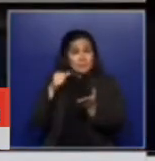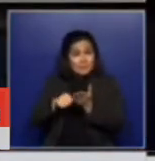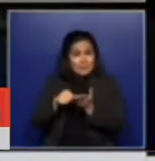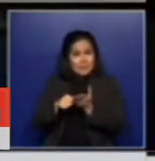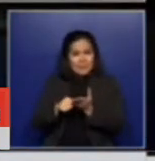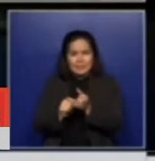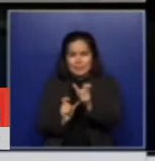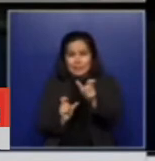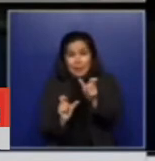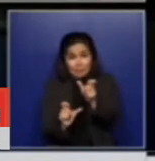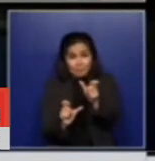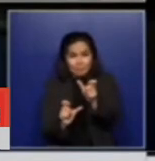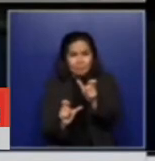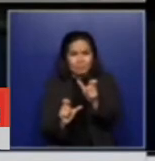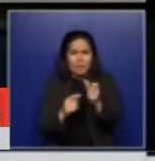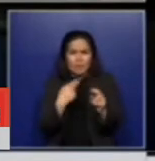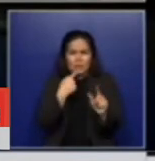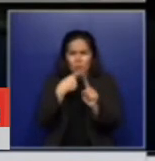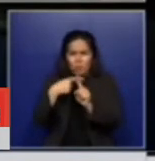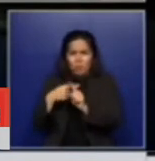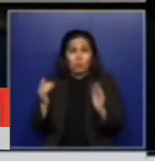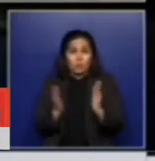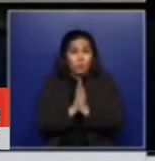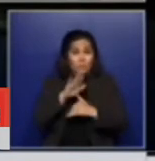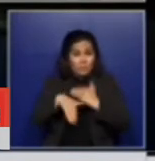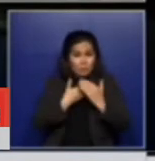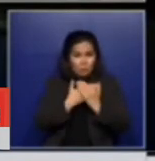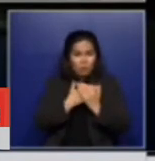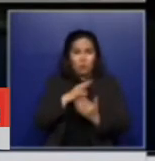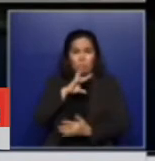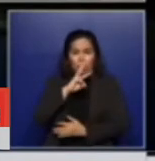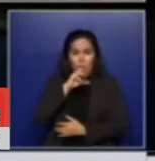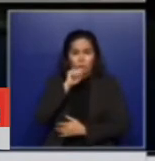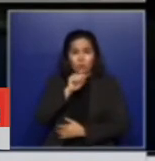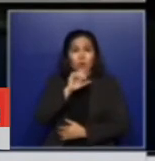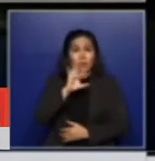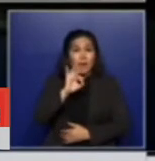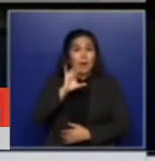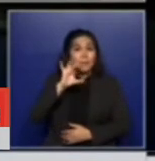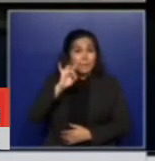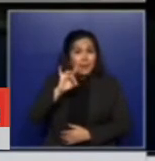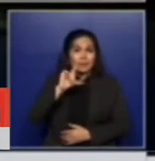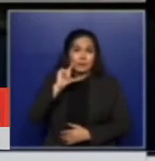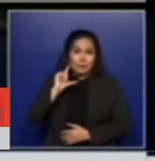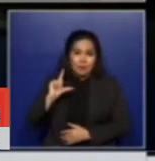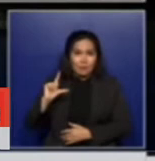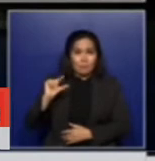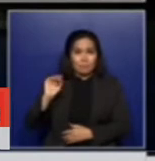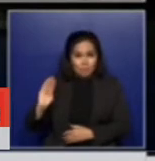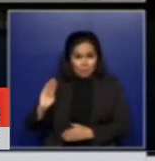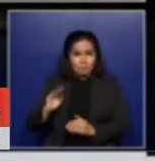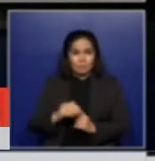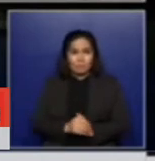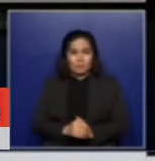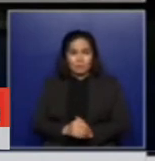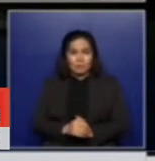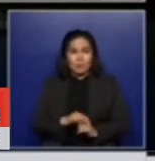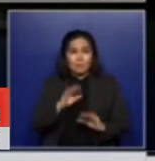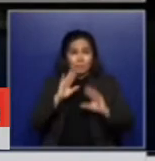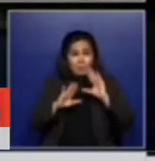กันทั้งสิ้นรวมกันนะครับ 6.98 ล้านล้านบาทคิดเป็นร้อ